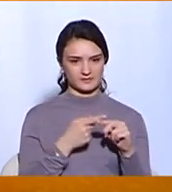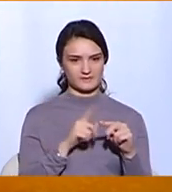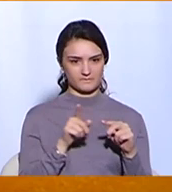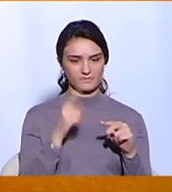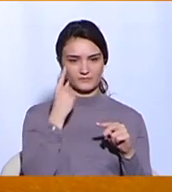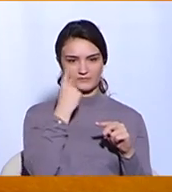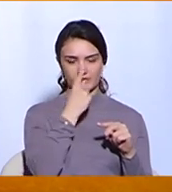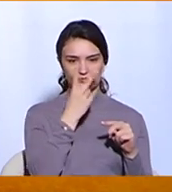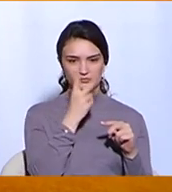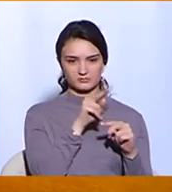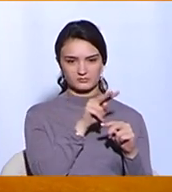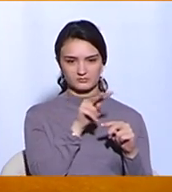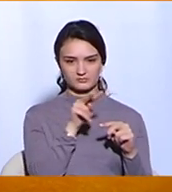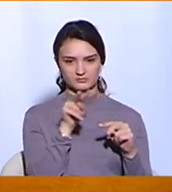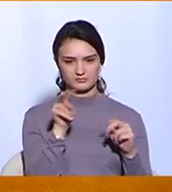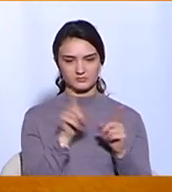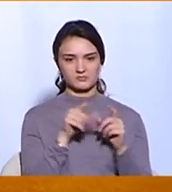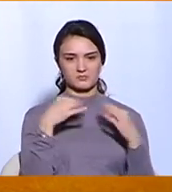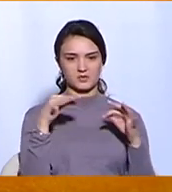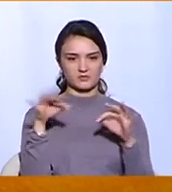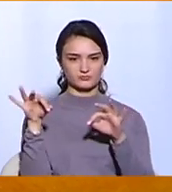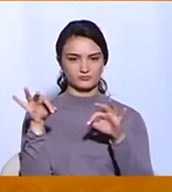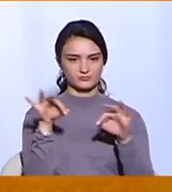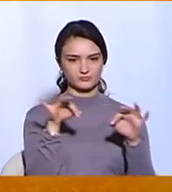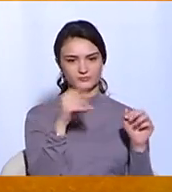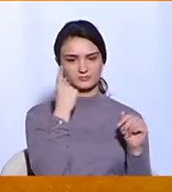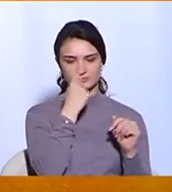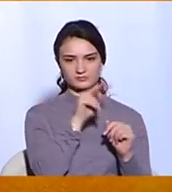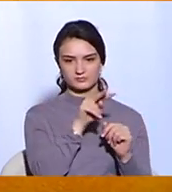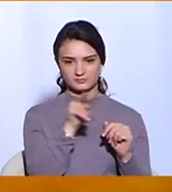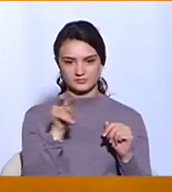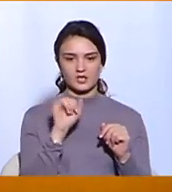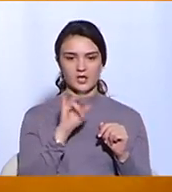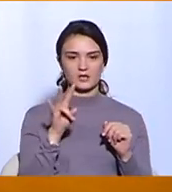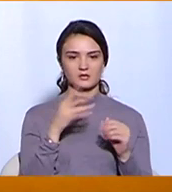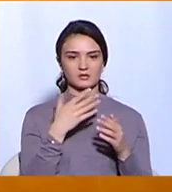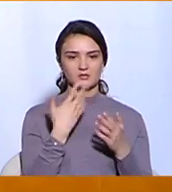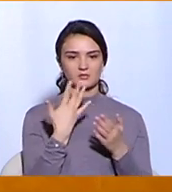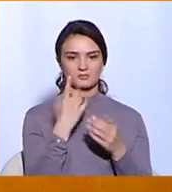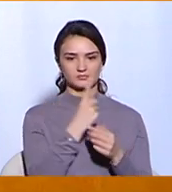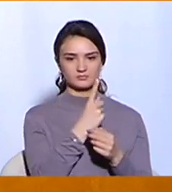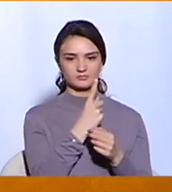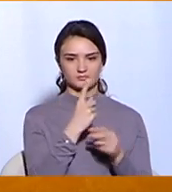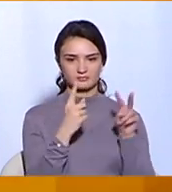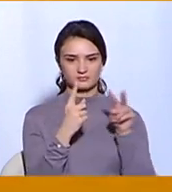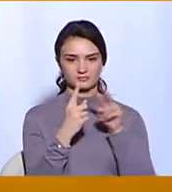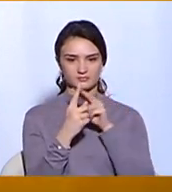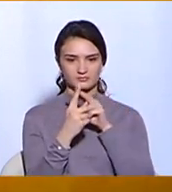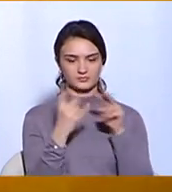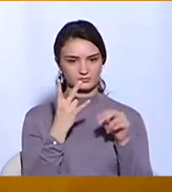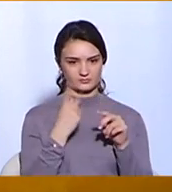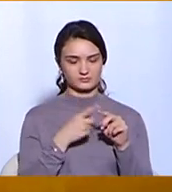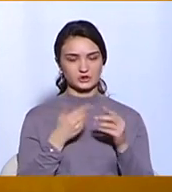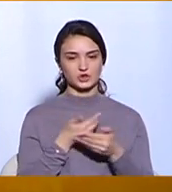თვალი გააყოლეთ მოძრავ საგნებს, მაგალითად საკუთარ თითს, ან ქუჩაში მიმავალ მანქანას.